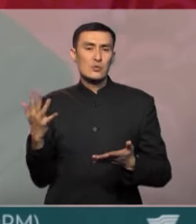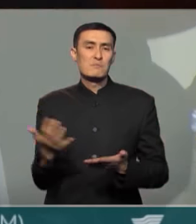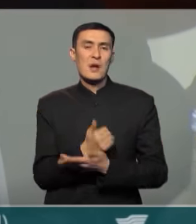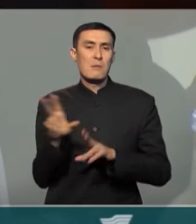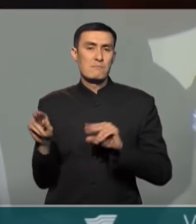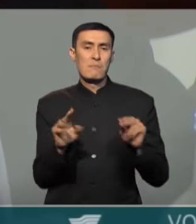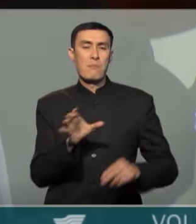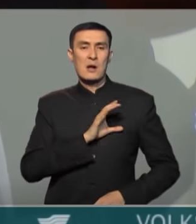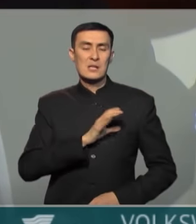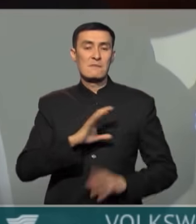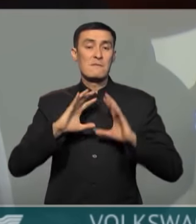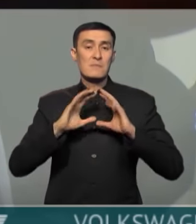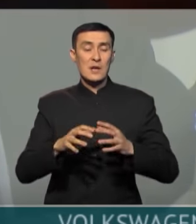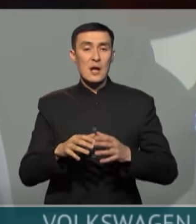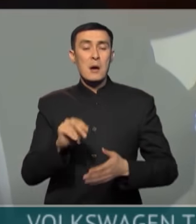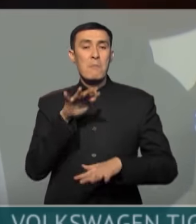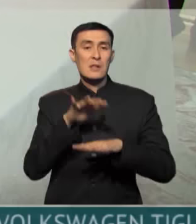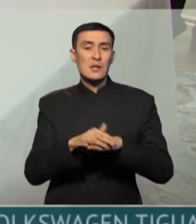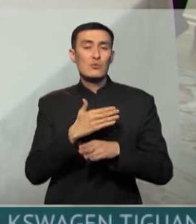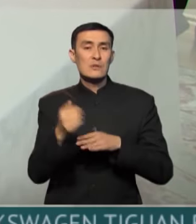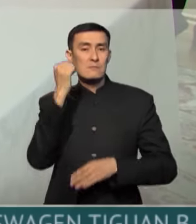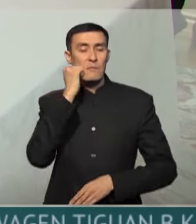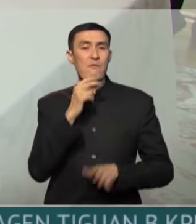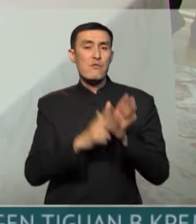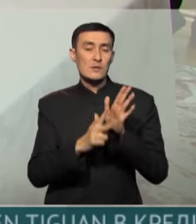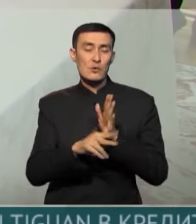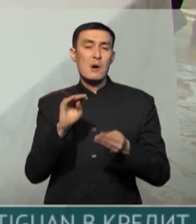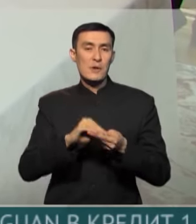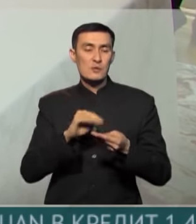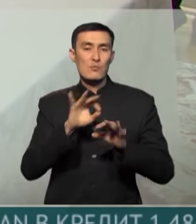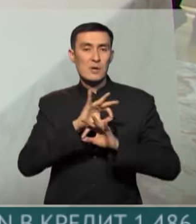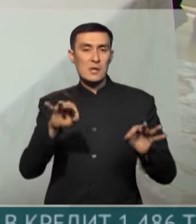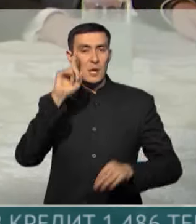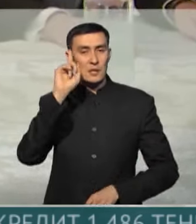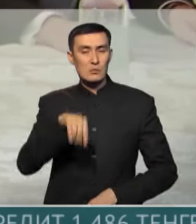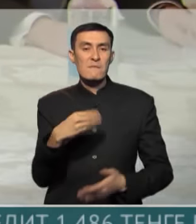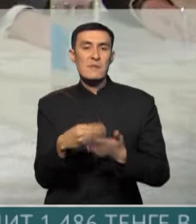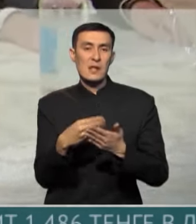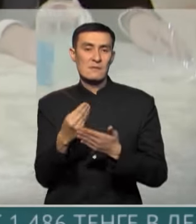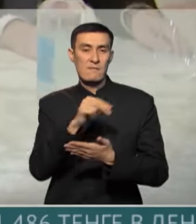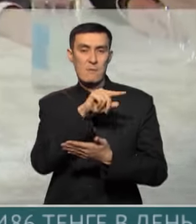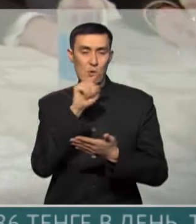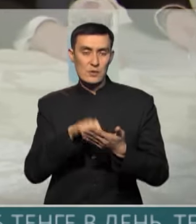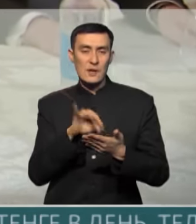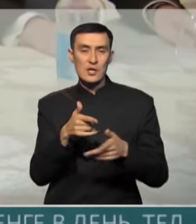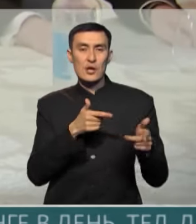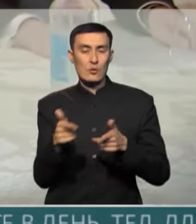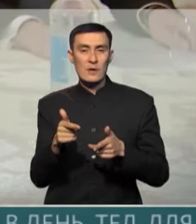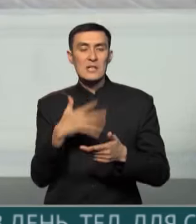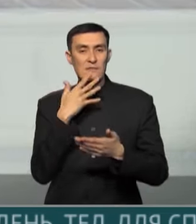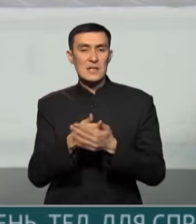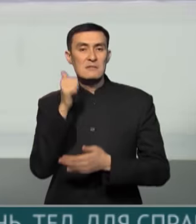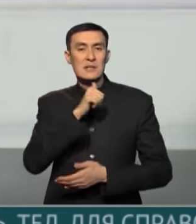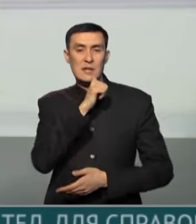и богатства во всем мире. Банкиру за 80, но он по-прежнему прекрасно ориентируется в финансовом мире и готов поделиться